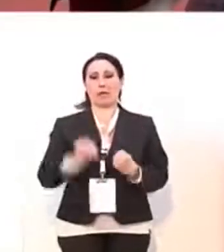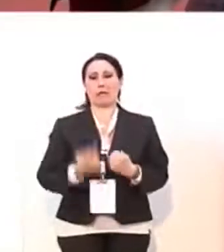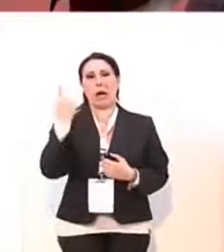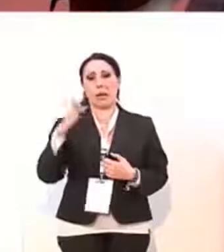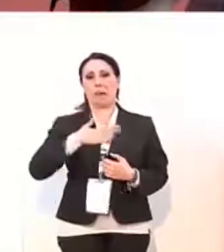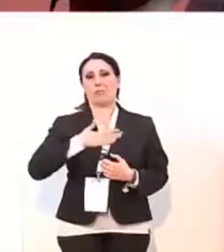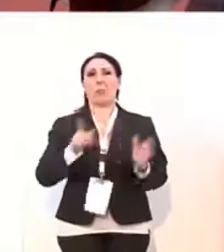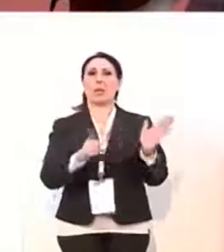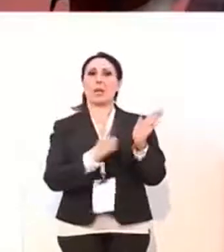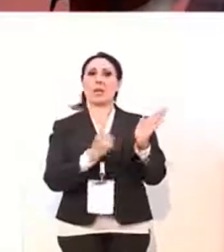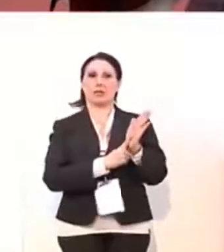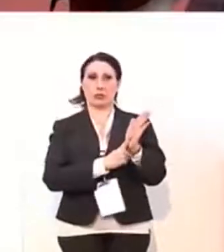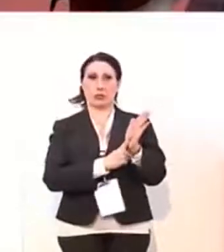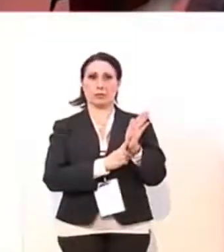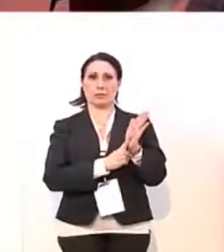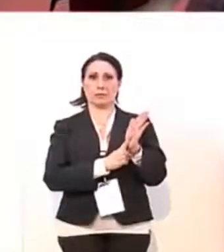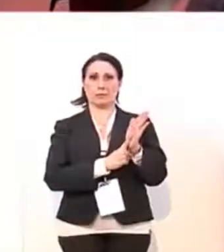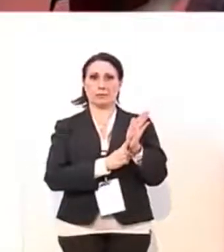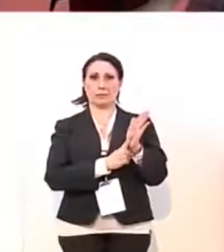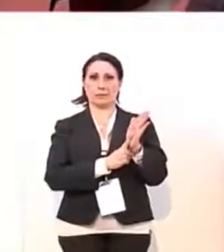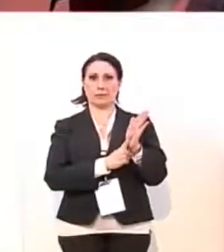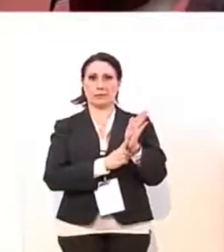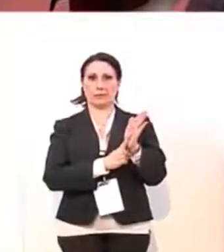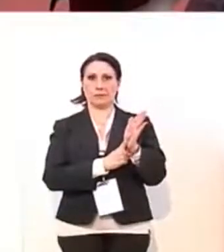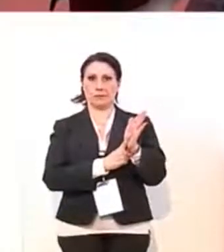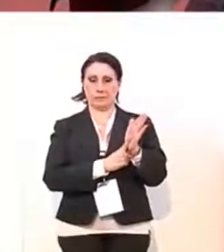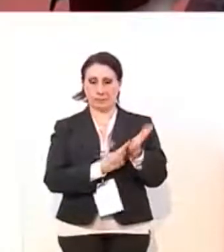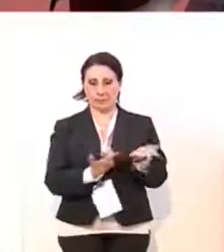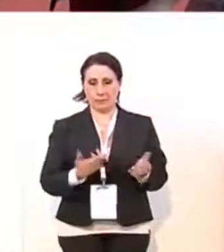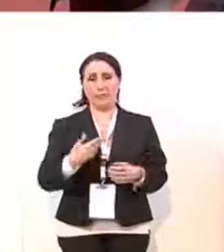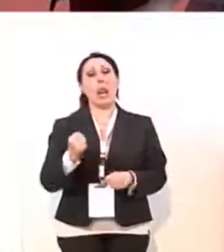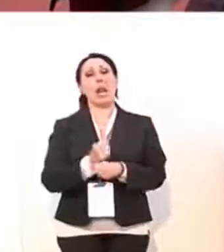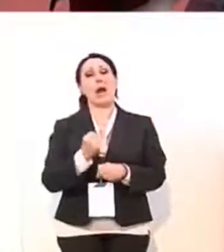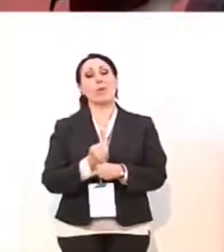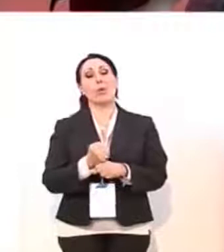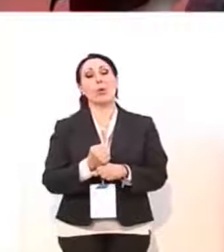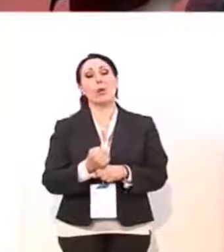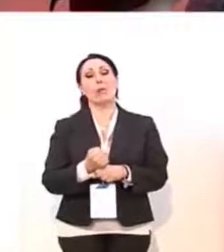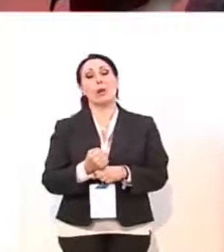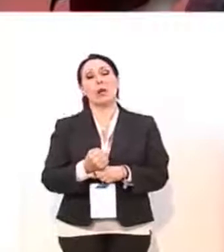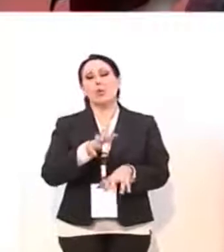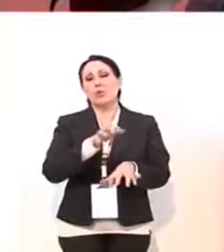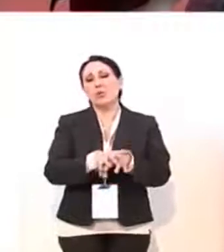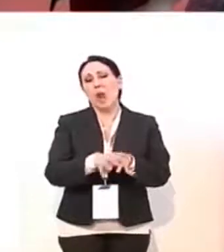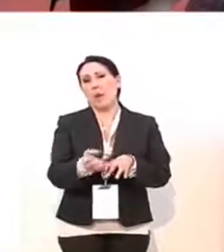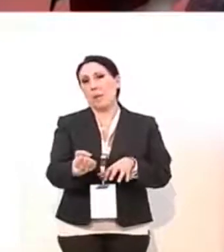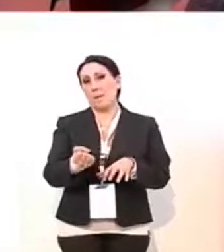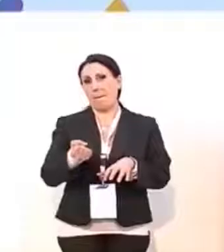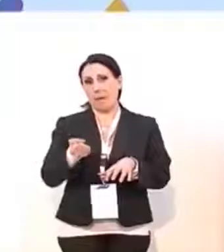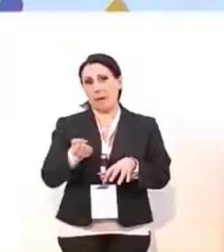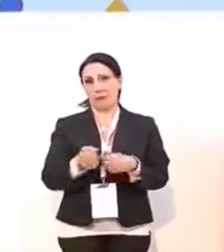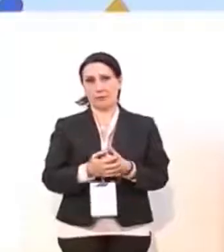quei segmenti dove il lavoro è meno tutelato perché anche più precario. Allora io dico,